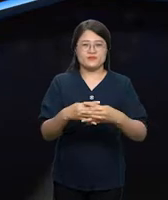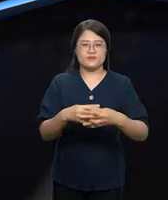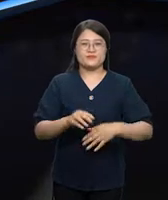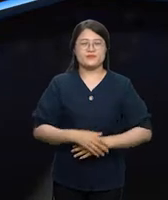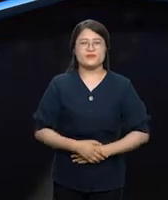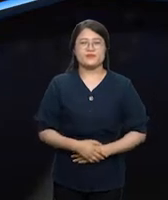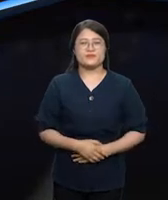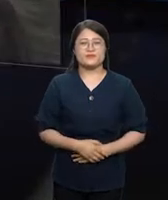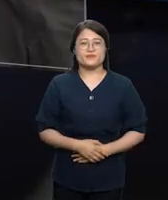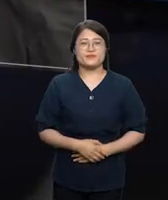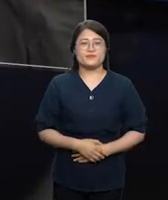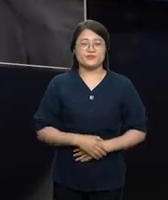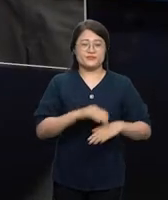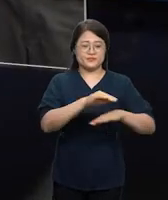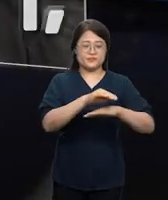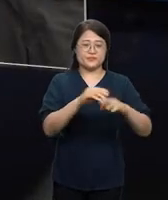체결했습니다.